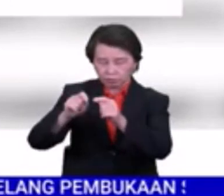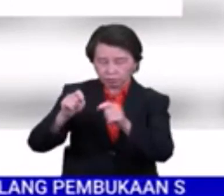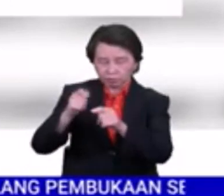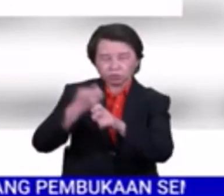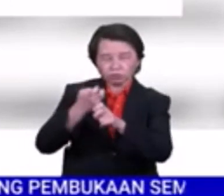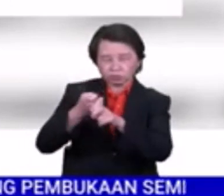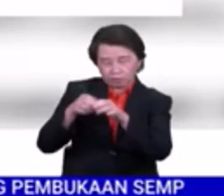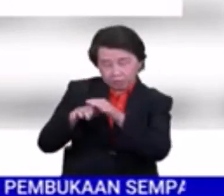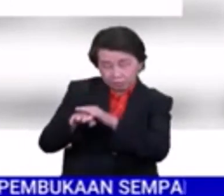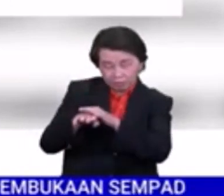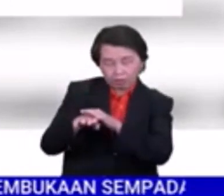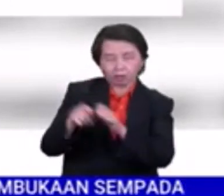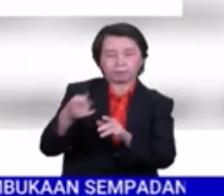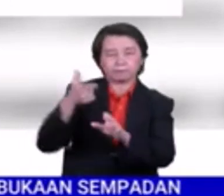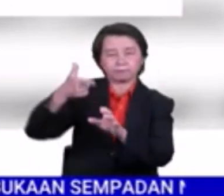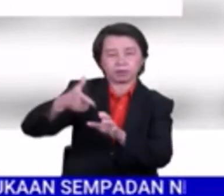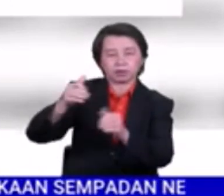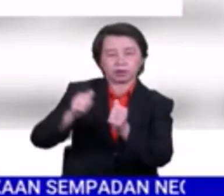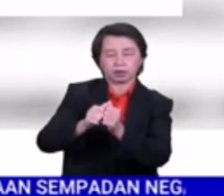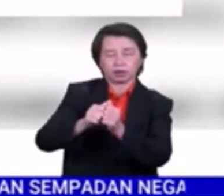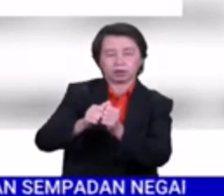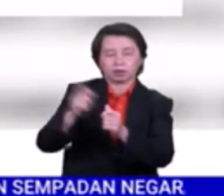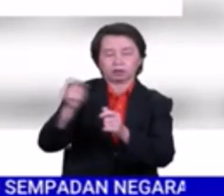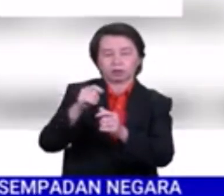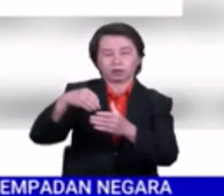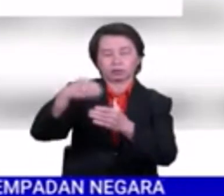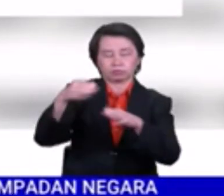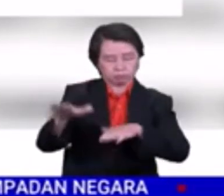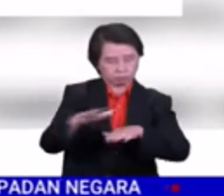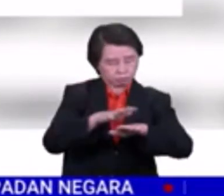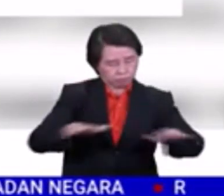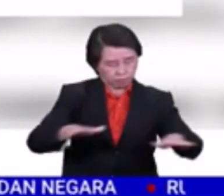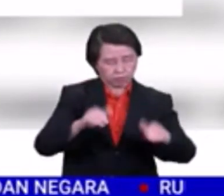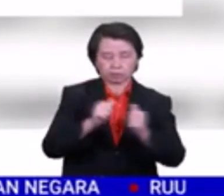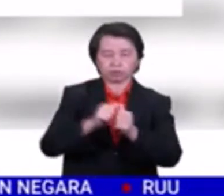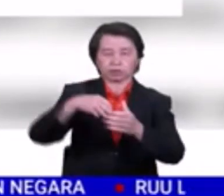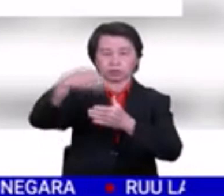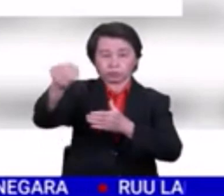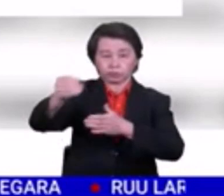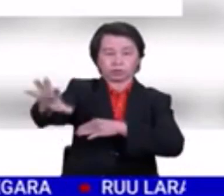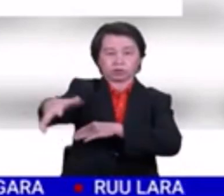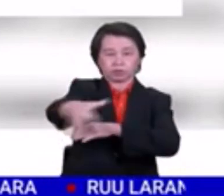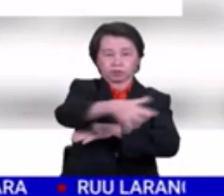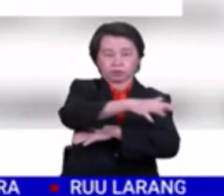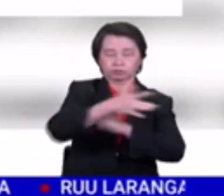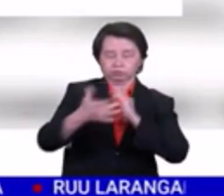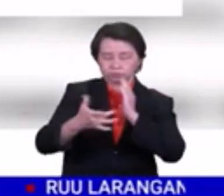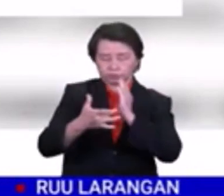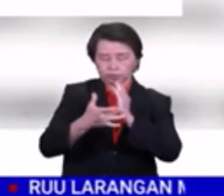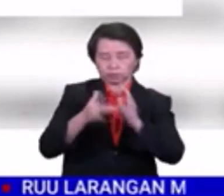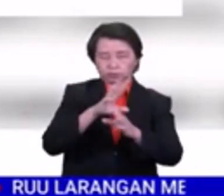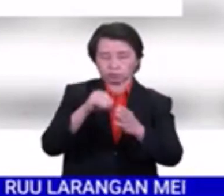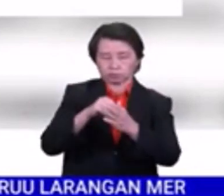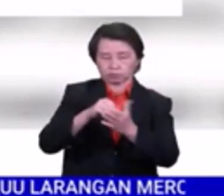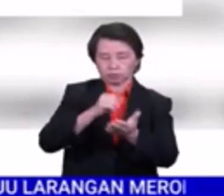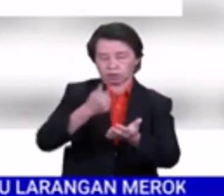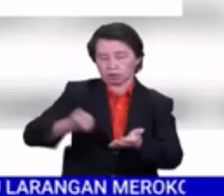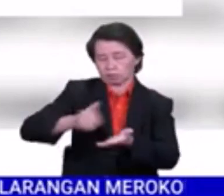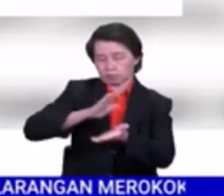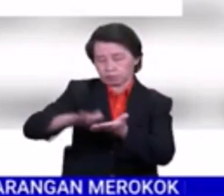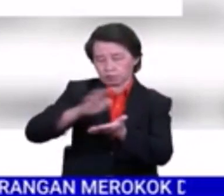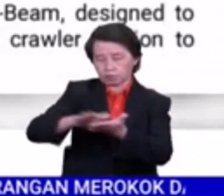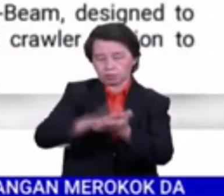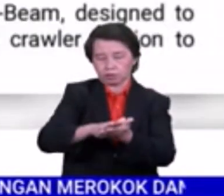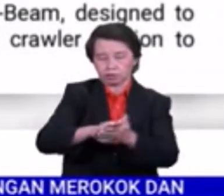di kemudahan minyak dan gas di darat dan luar pesisir teknologi yang dipertengkarkan itu termasuk alat pembersihan serta